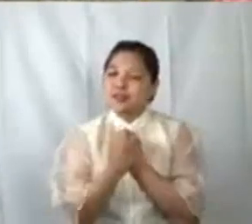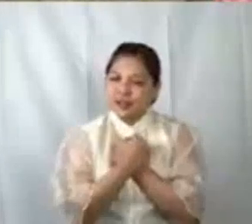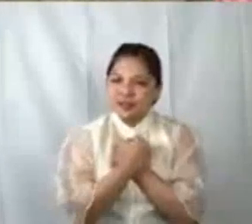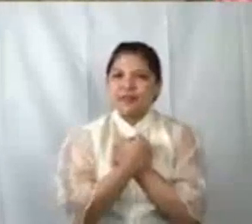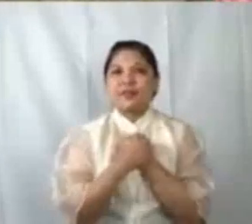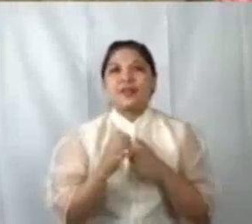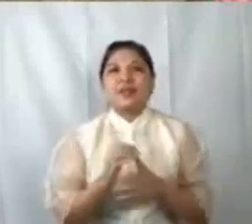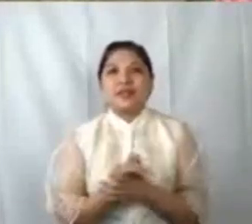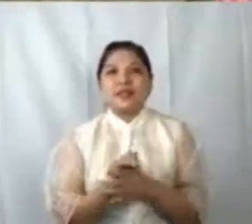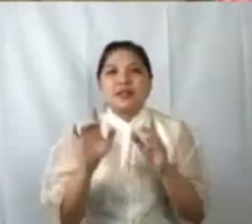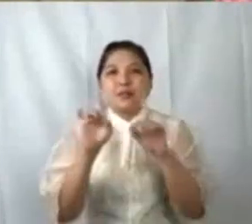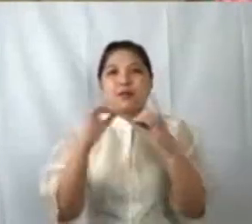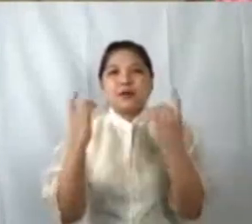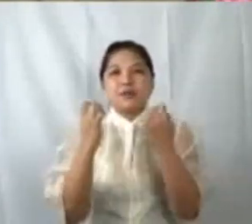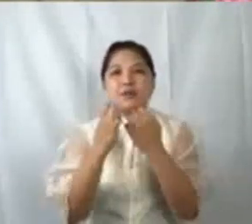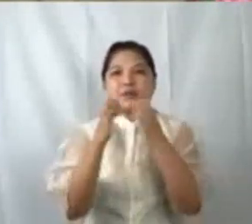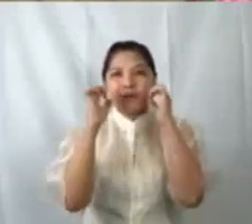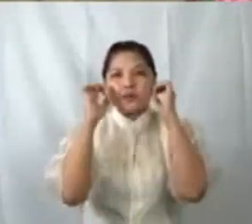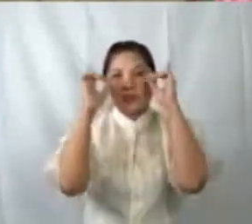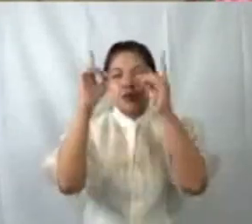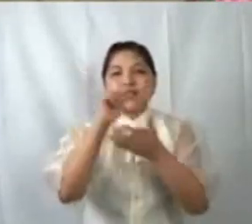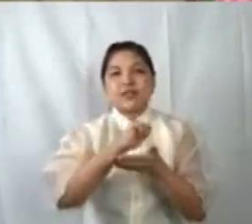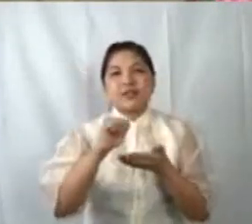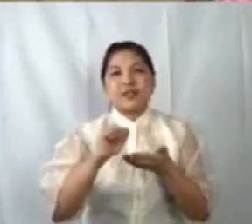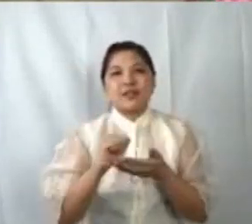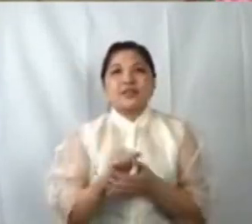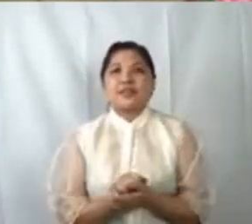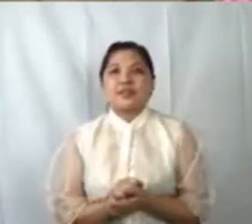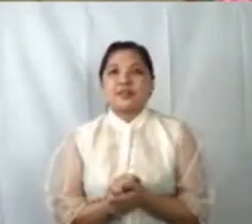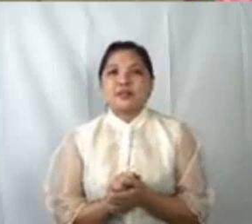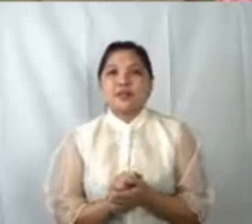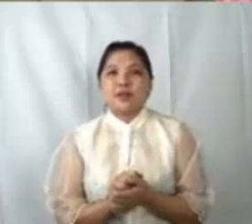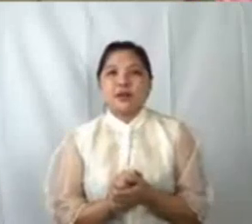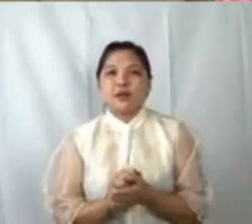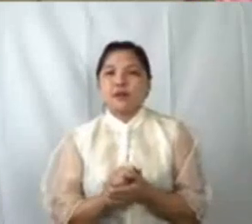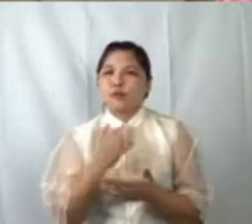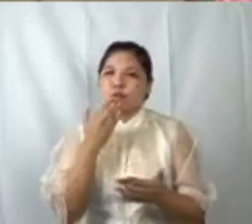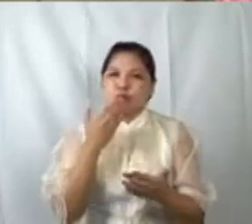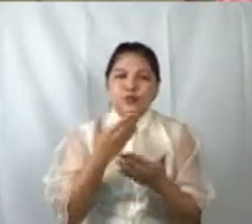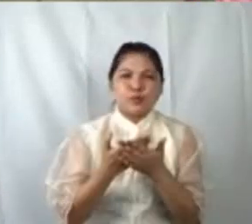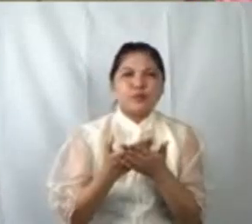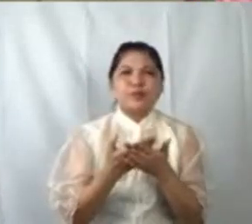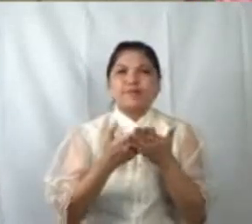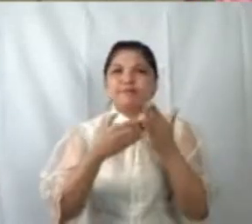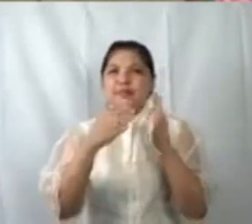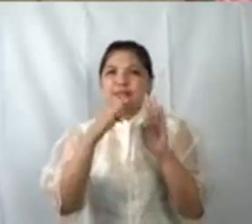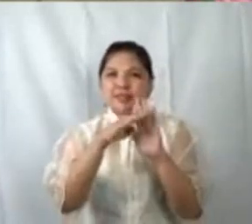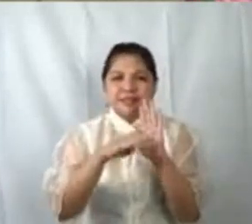na kalihim ng kagawaran ng edukasyon sa napaka-komprehensibo at